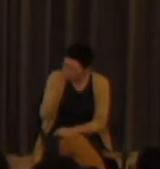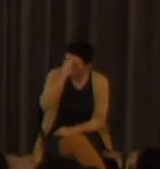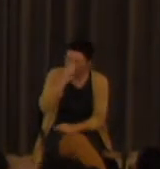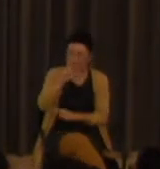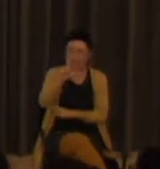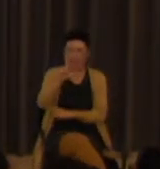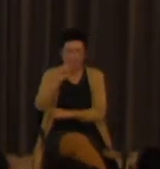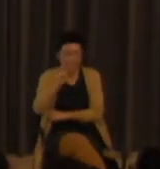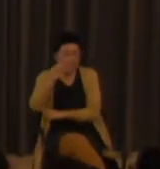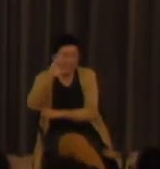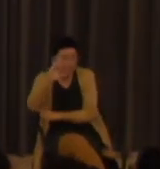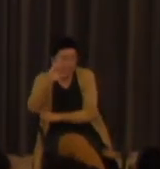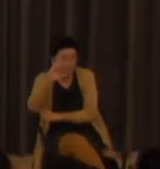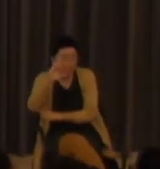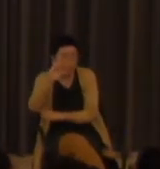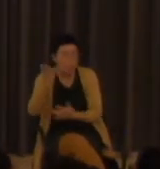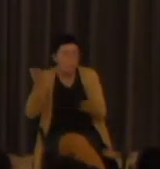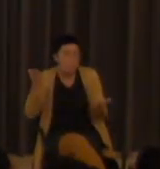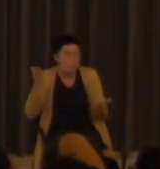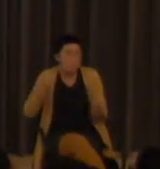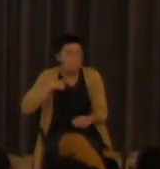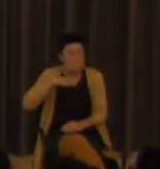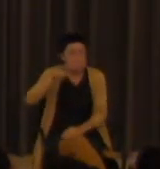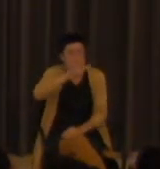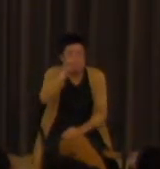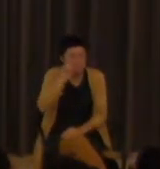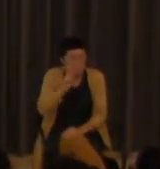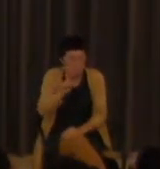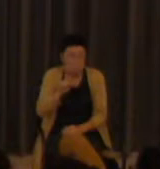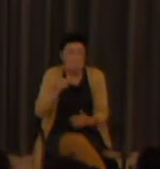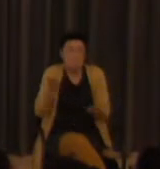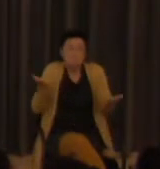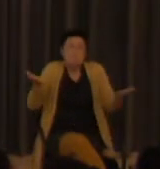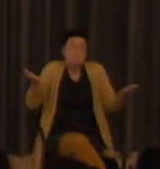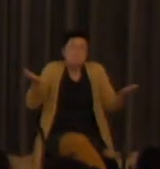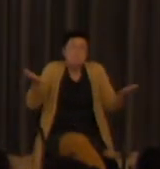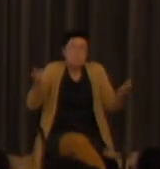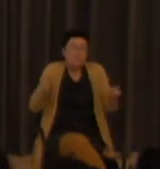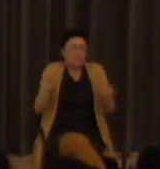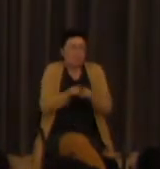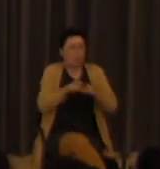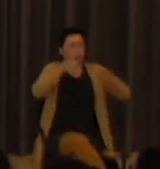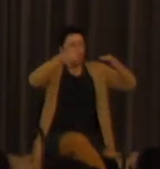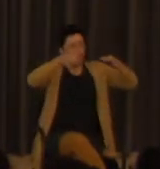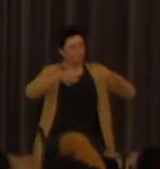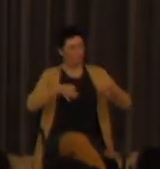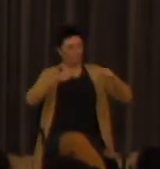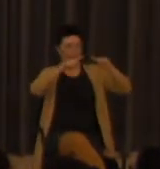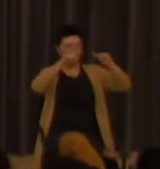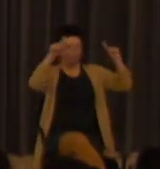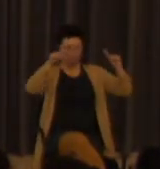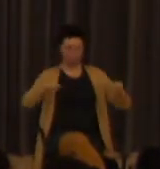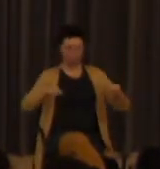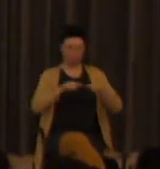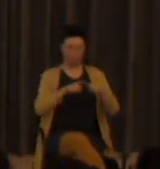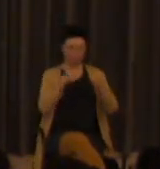és tolerant de cara a aquesta figura del professor de llengua de signes catalana, com que la reconeix, la tolera, però no hi ha un reconeixement oficial com